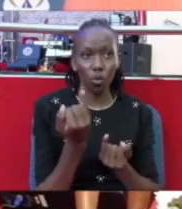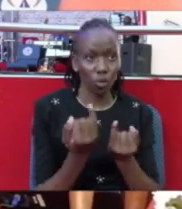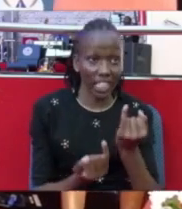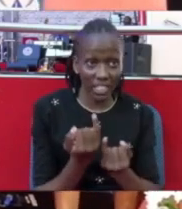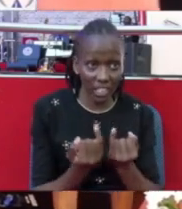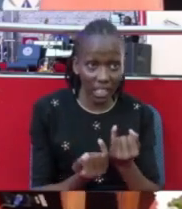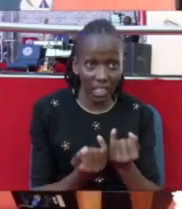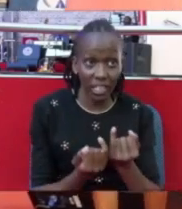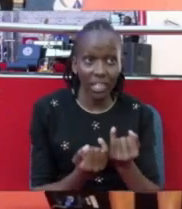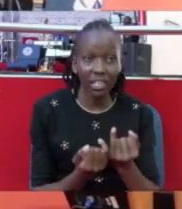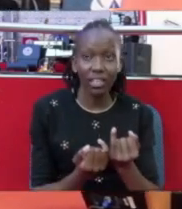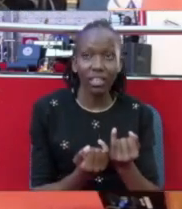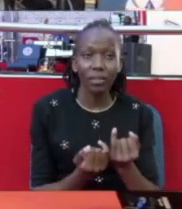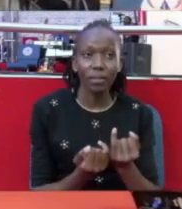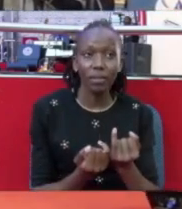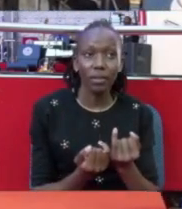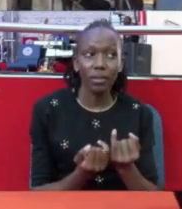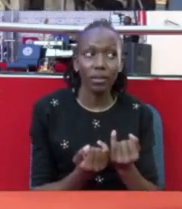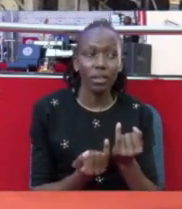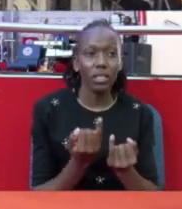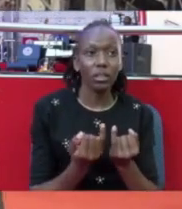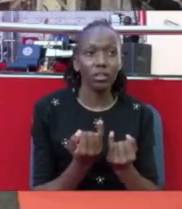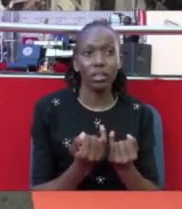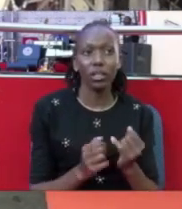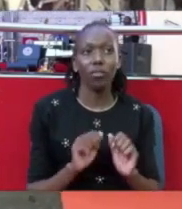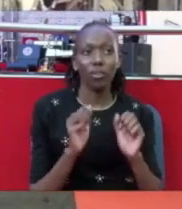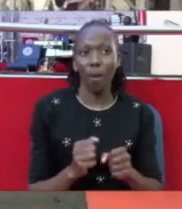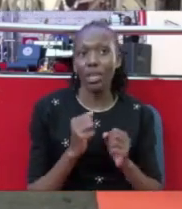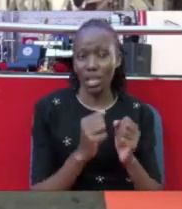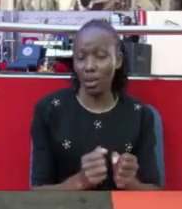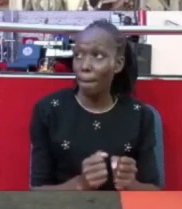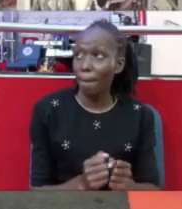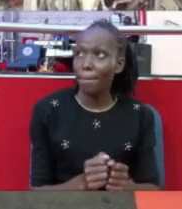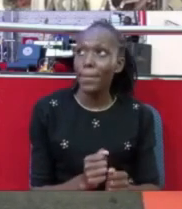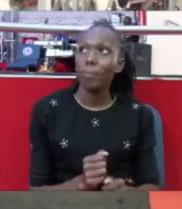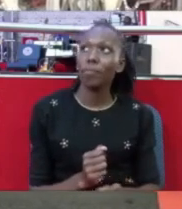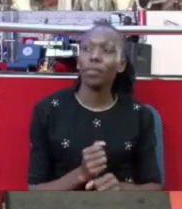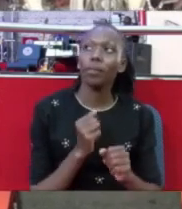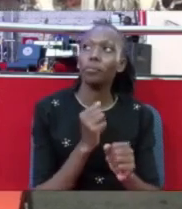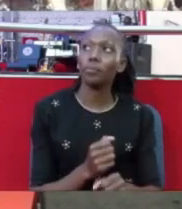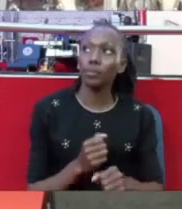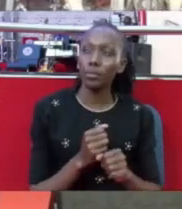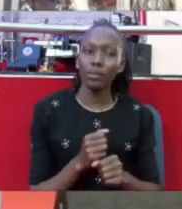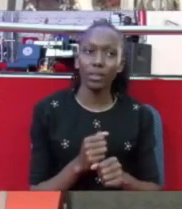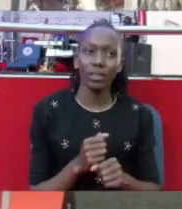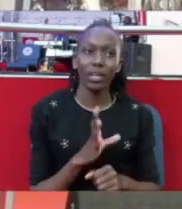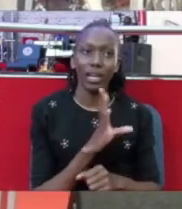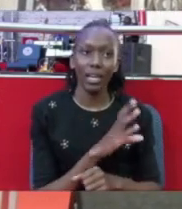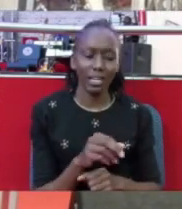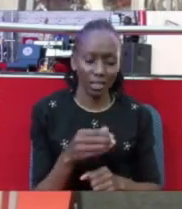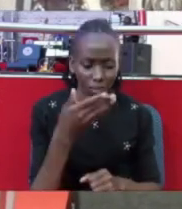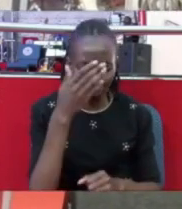Mungu alikuwa amemusaidia mke wangu kufanya ukulima kidogo pale. And because she loved farming, she used to farm by the roadside. Na